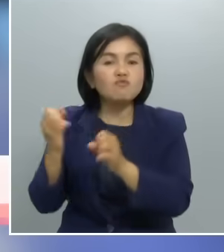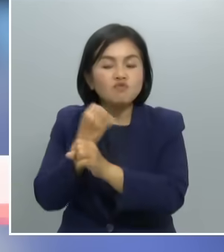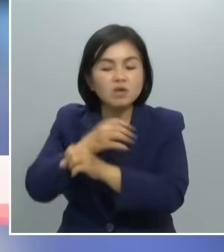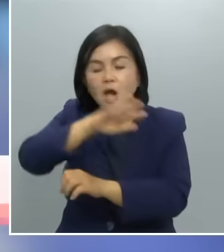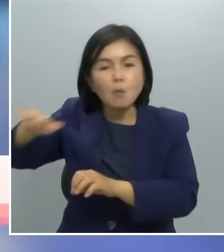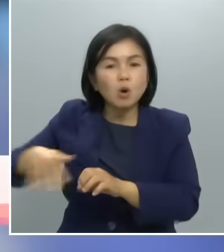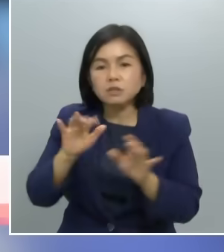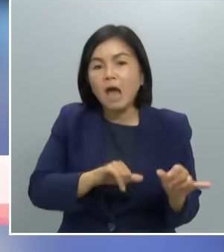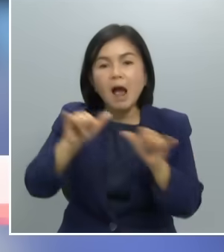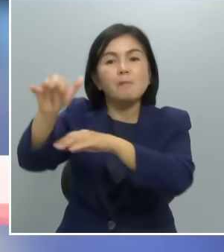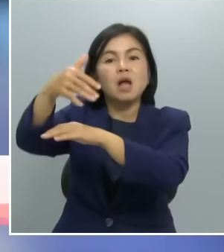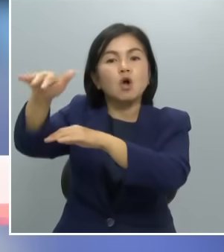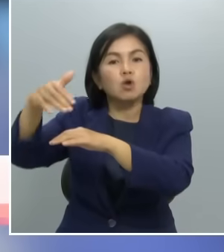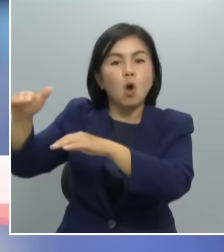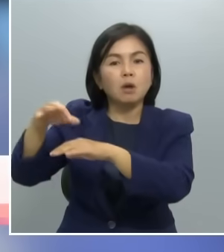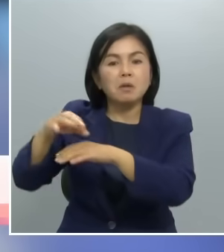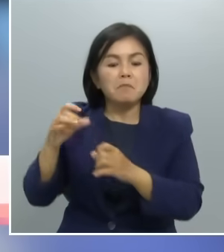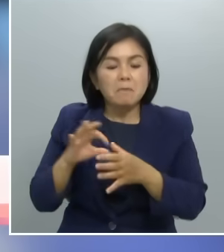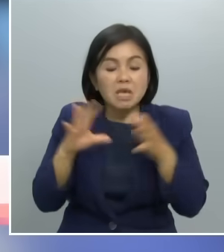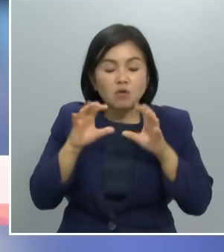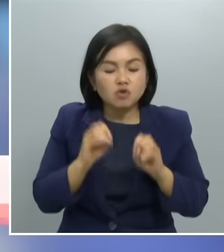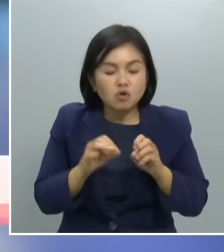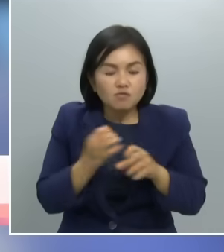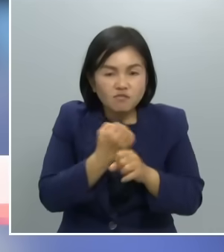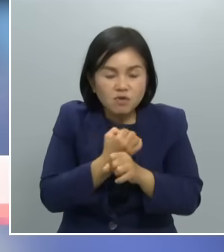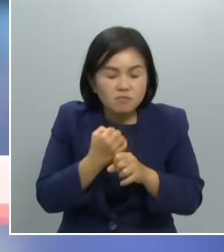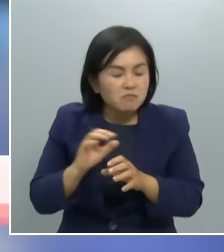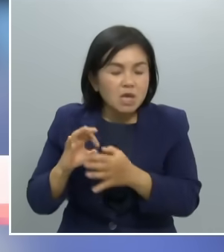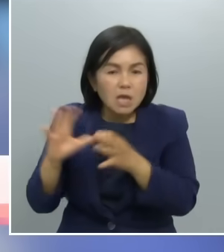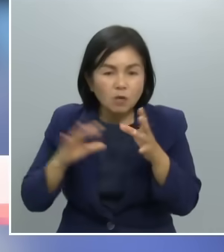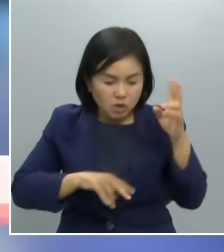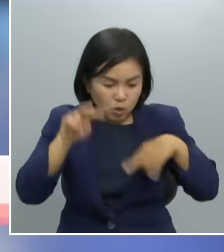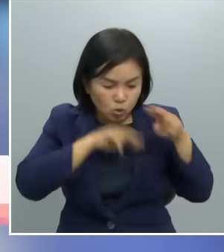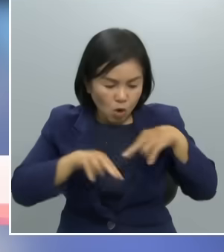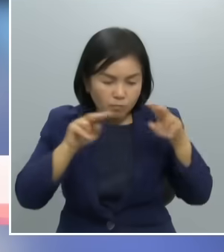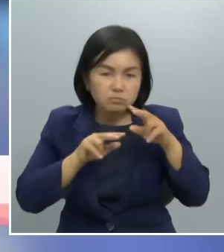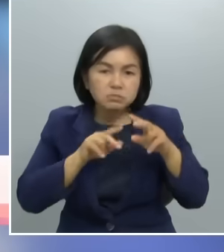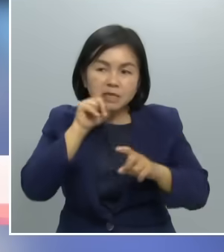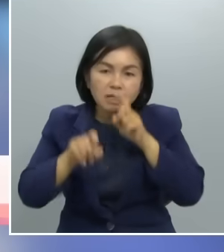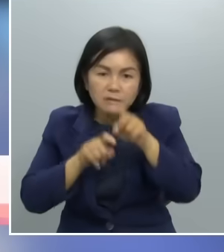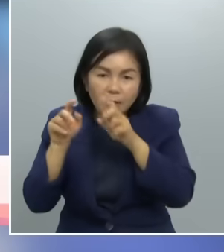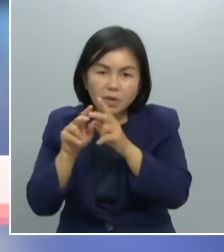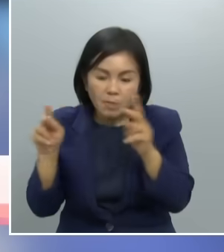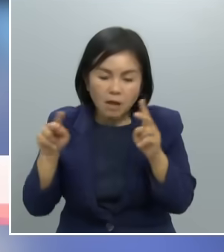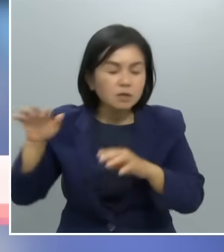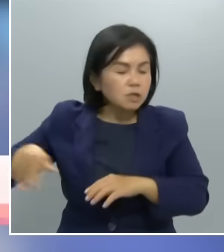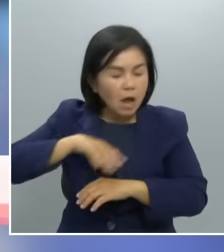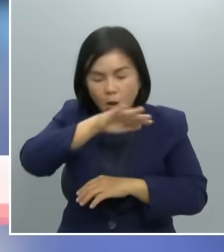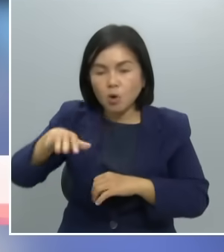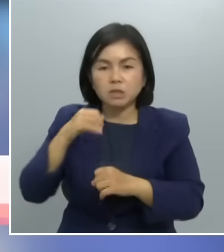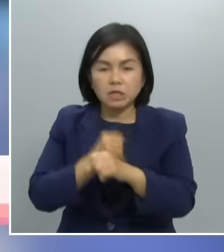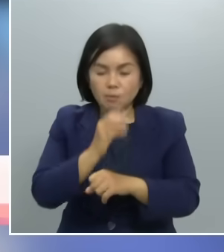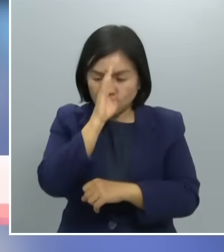ไปทำงานในตำแหน่งหน้าที่อื่นที่ไม่เกี่ยวข้องกับการสอบสวนก็เพื่อความโปร่งใสยืนยันว่าการสอบสวนทุกอย่างตรงไปตรงม